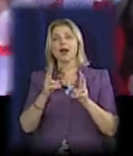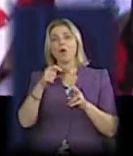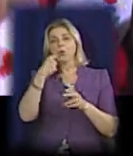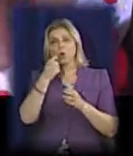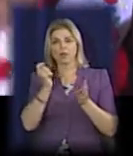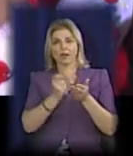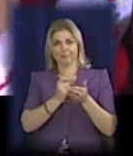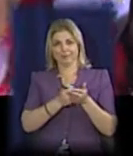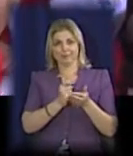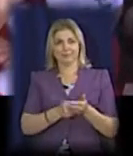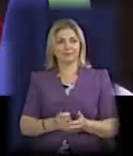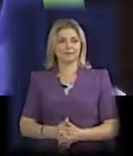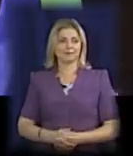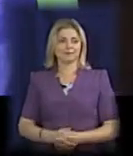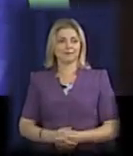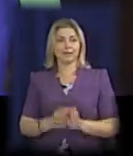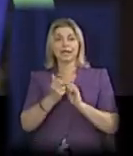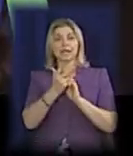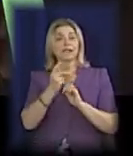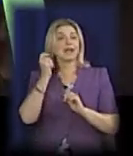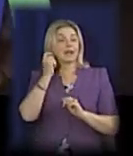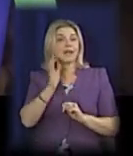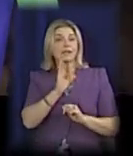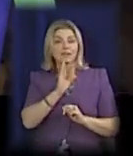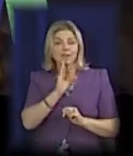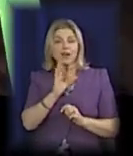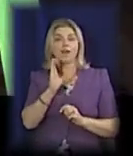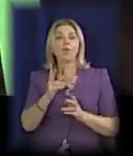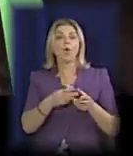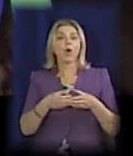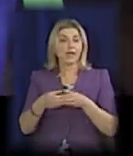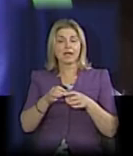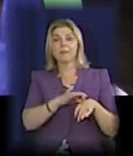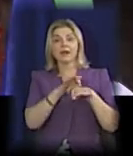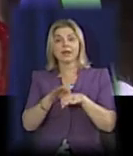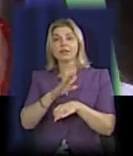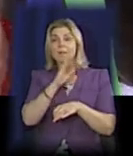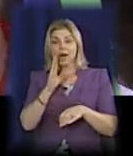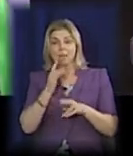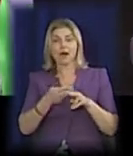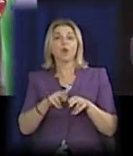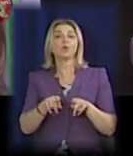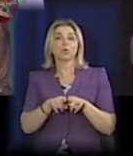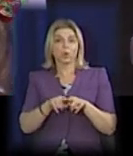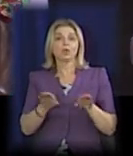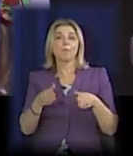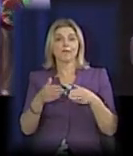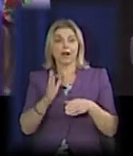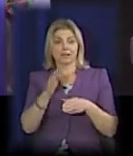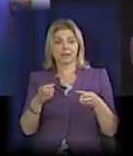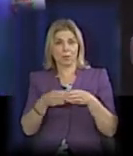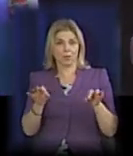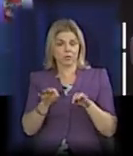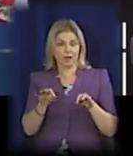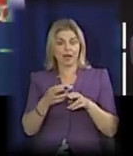був гарний звук. 13-річну Марію Хівриш до колективу привела мама, яка співає у «Червоняночці». Це мій